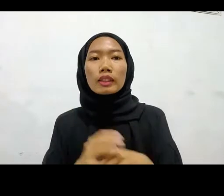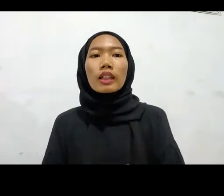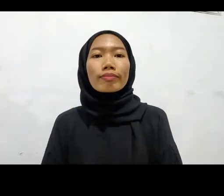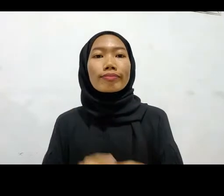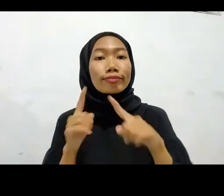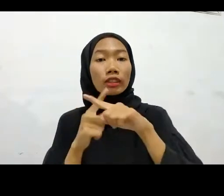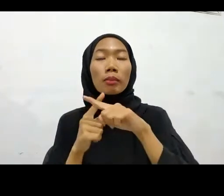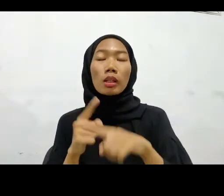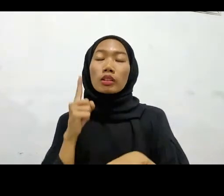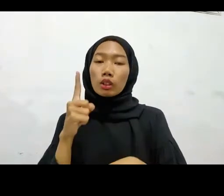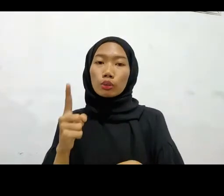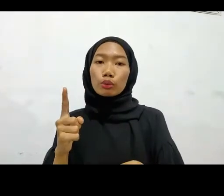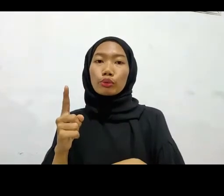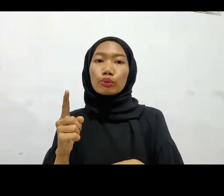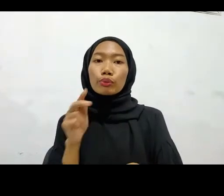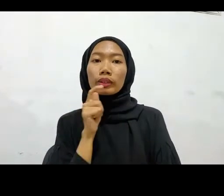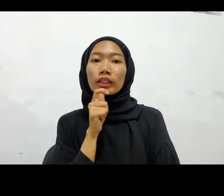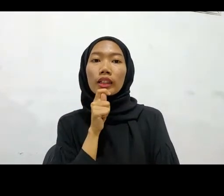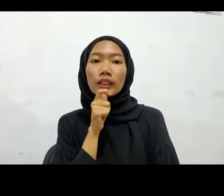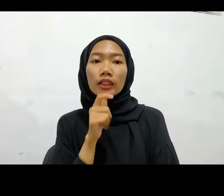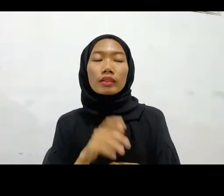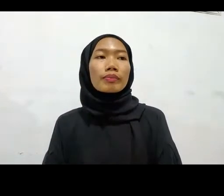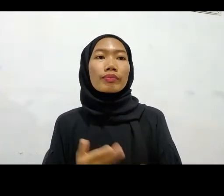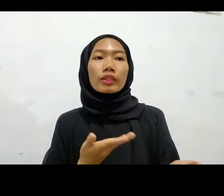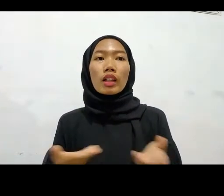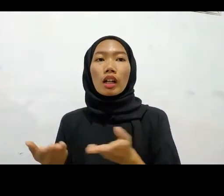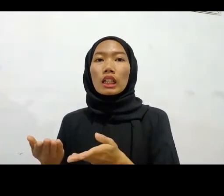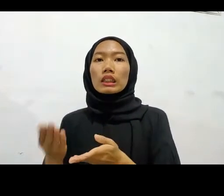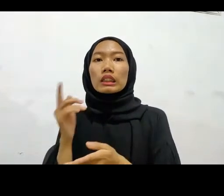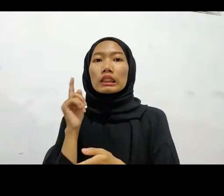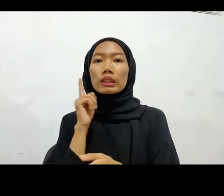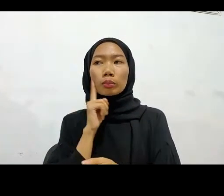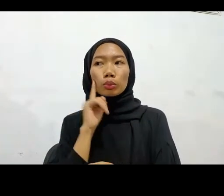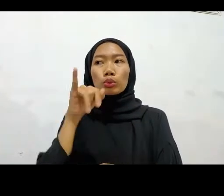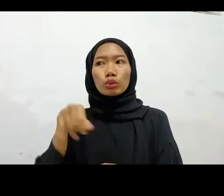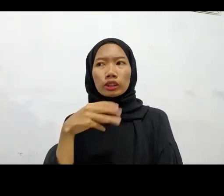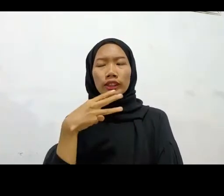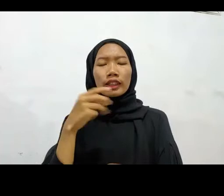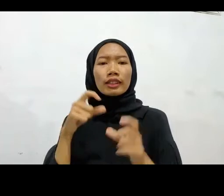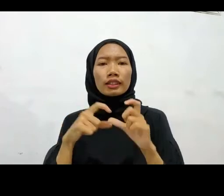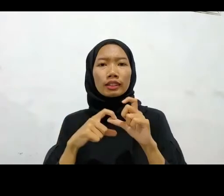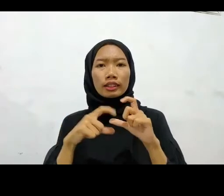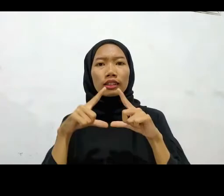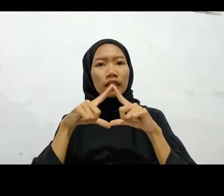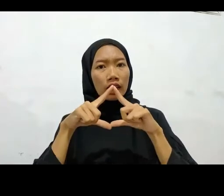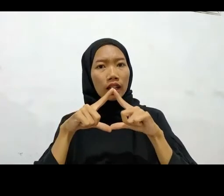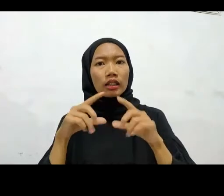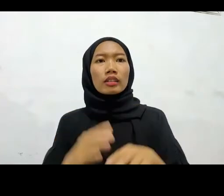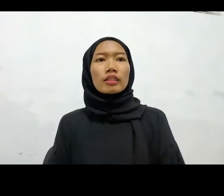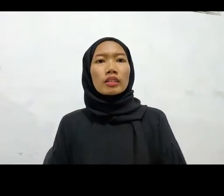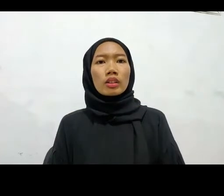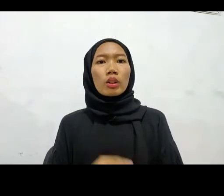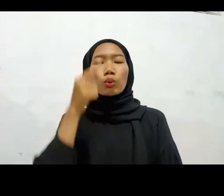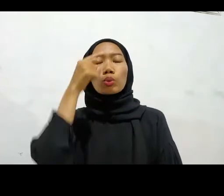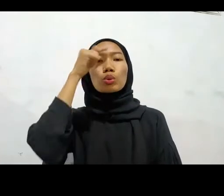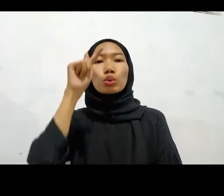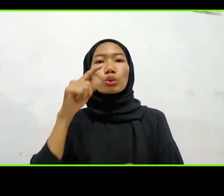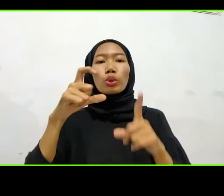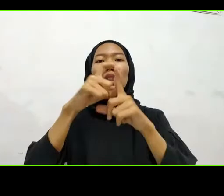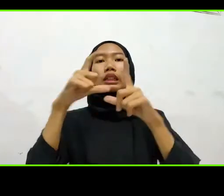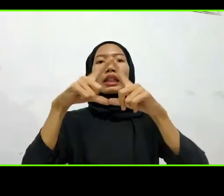ini Bu Cesa, mungkin ingin bertanya ke Pak Darren. Silakan Bu Cesa. Oh ya, baik, terima kasih